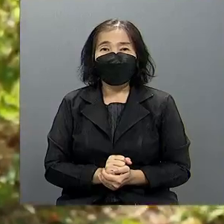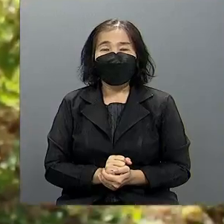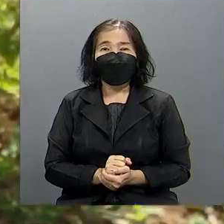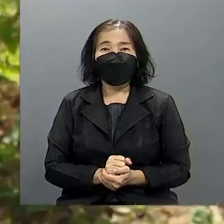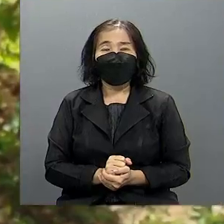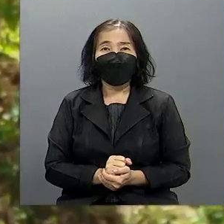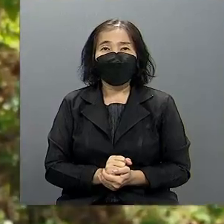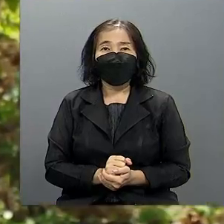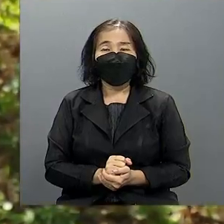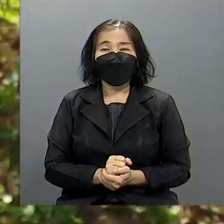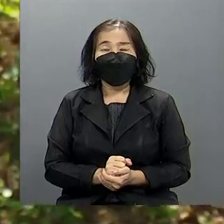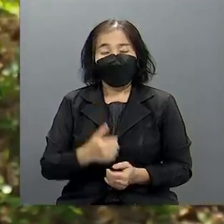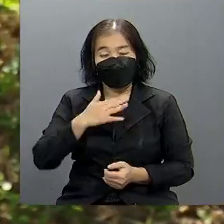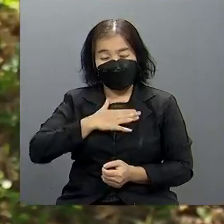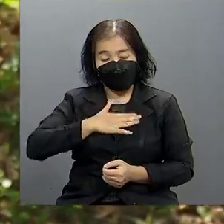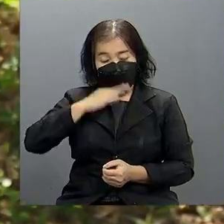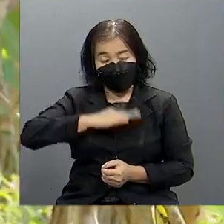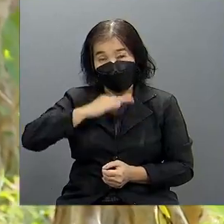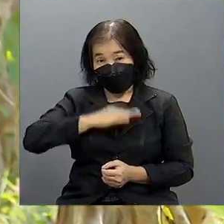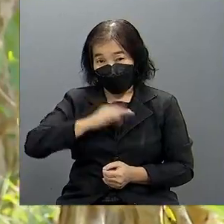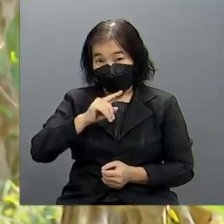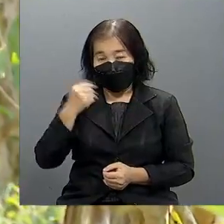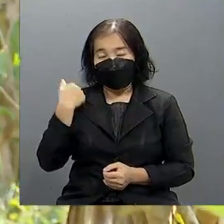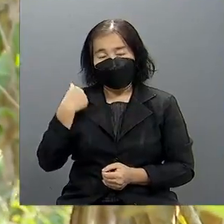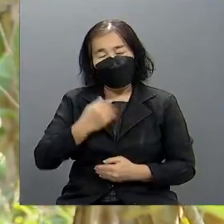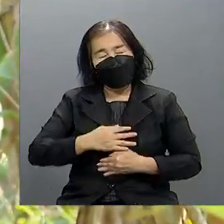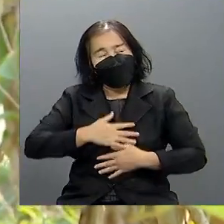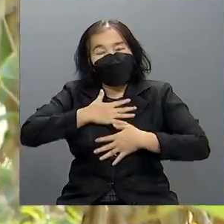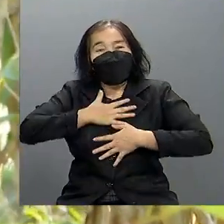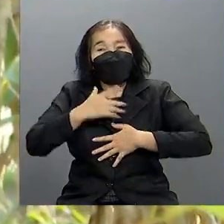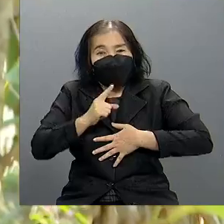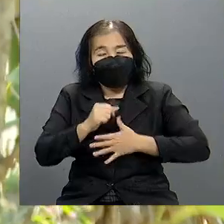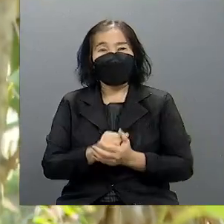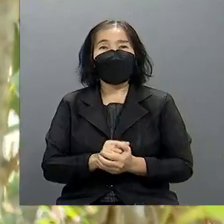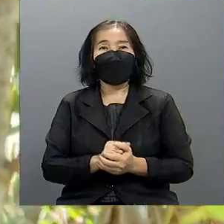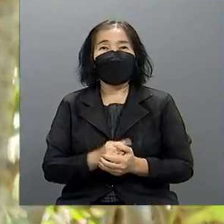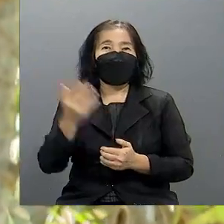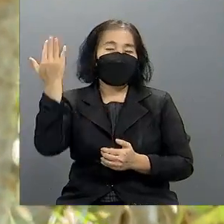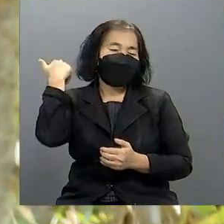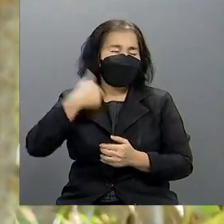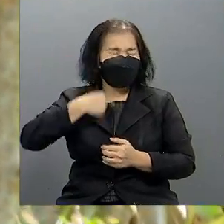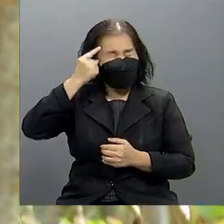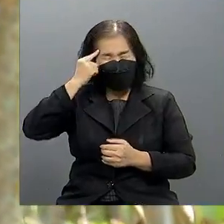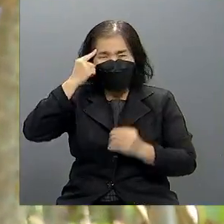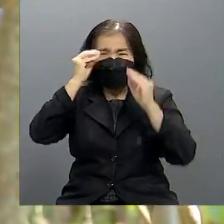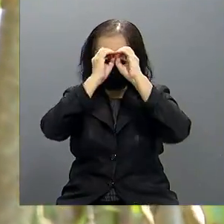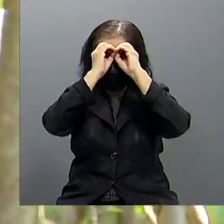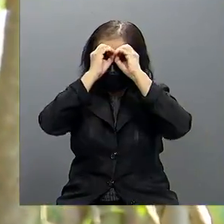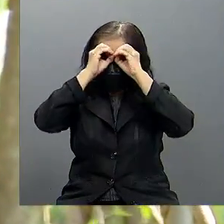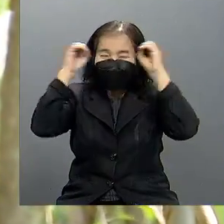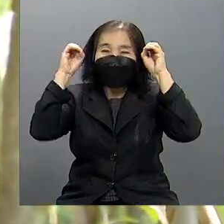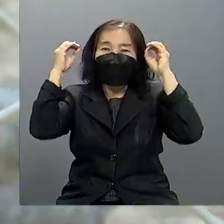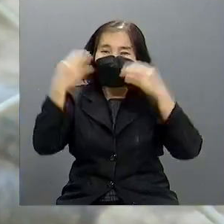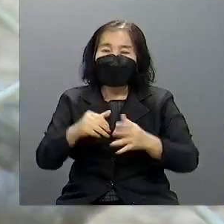รู้สึกว่ามันน่าภาคภูมิใจตรงที่ว่าจากที่เราไม่มีความรู้อะไรเลยแล้วเราเป็นยิ่งเราเป็น